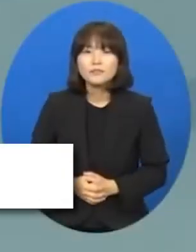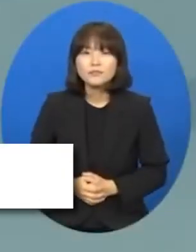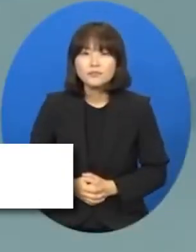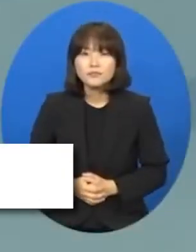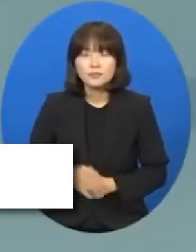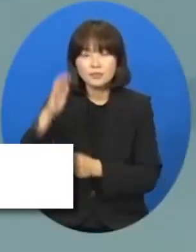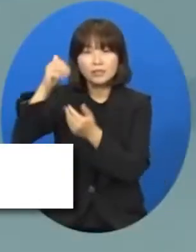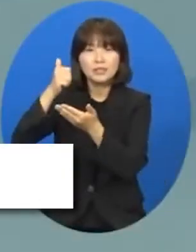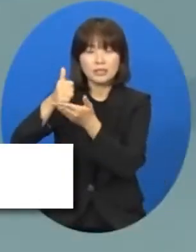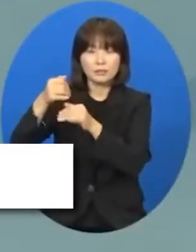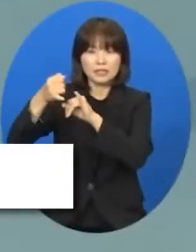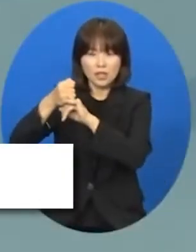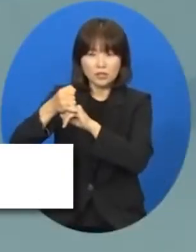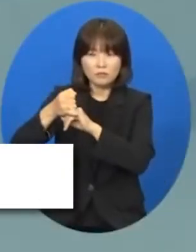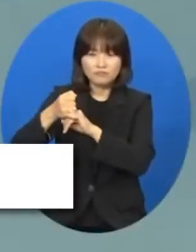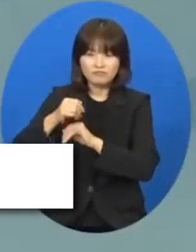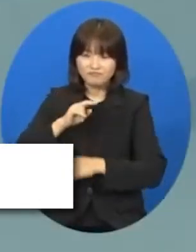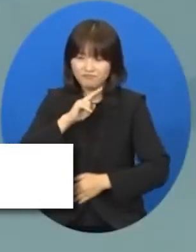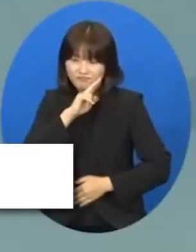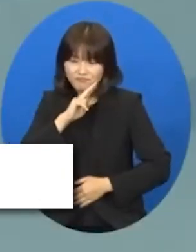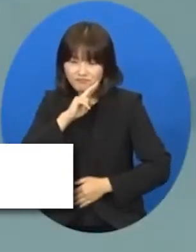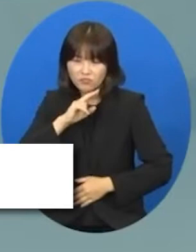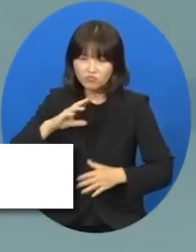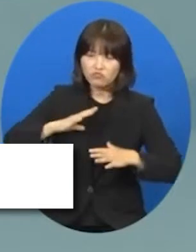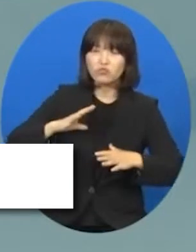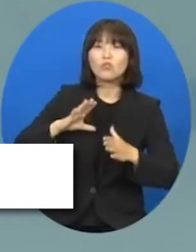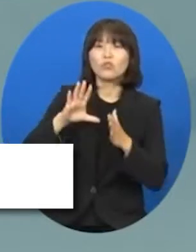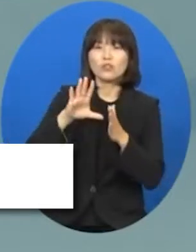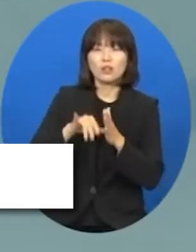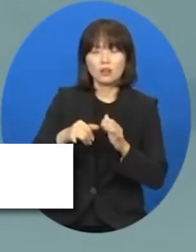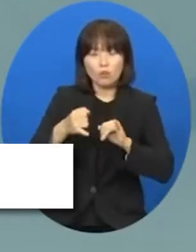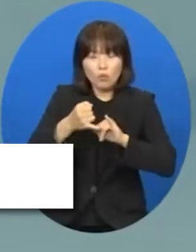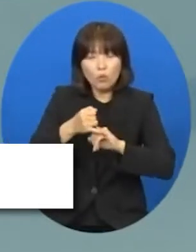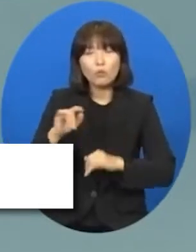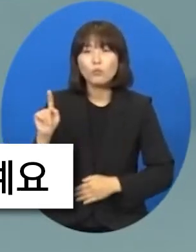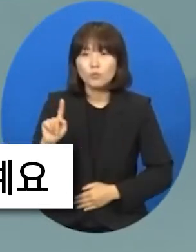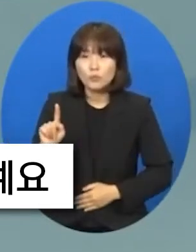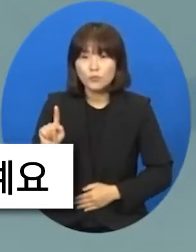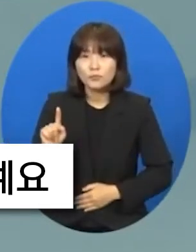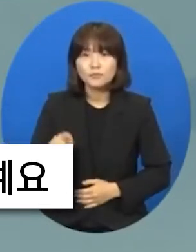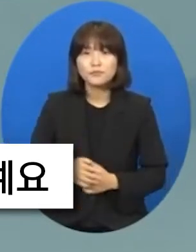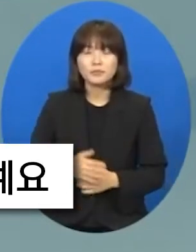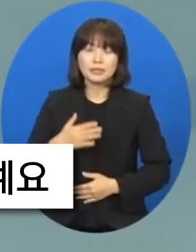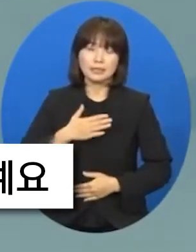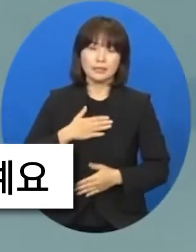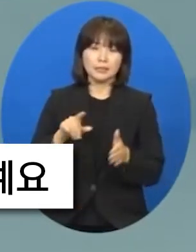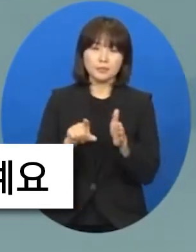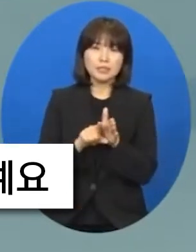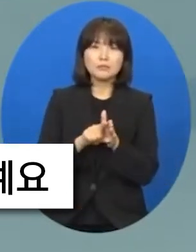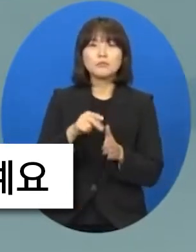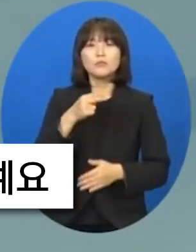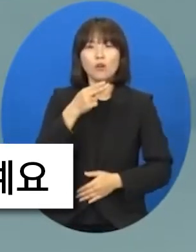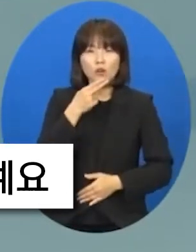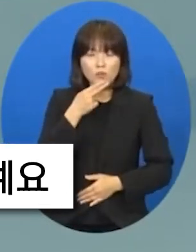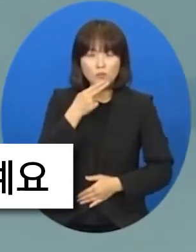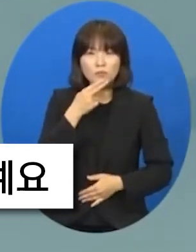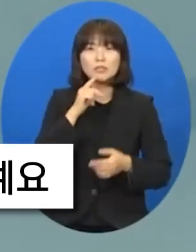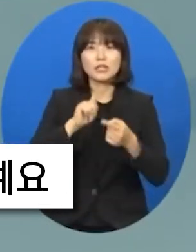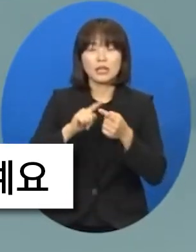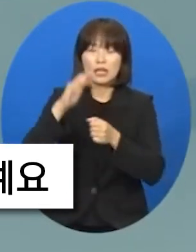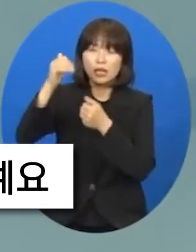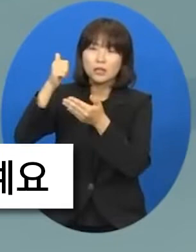하나님의 약속이 의심되고 두려울 때 여러분 꼭 해야 될 것이 있습니다 나의 믿음 없음을 하나님께